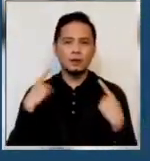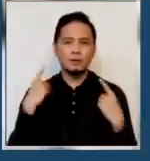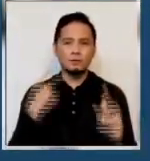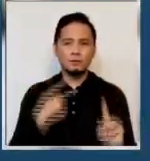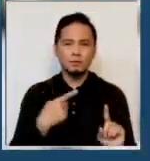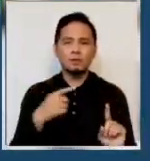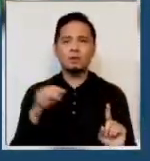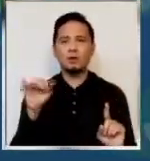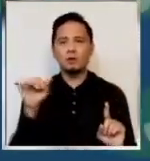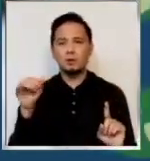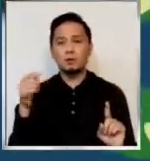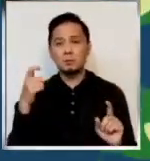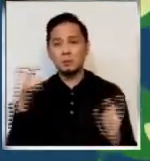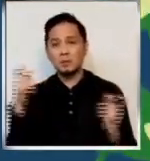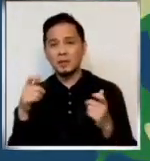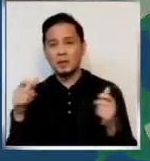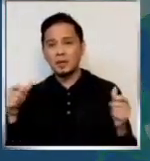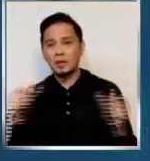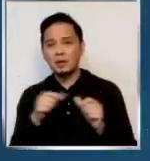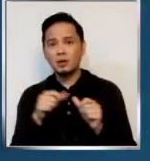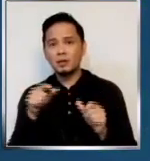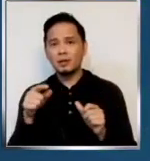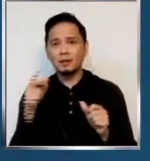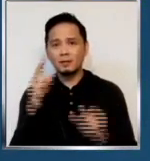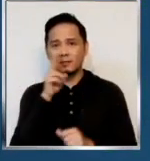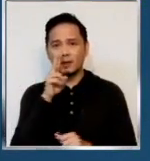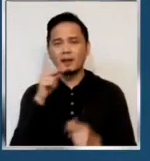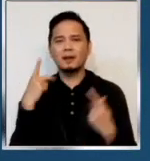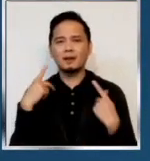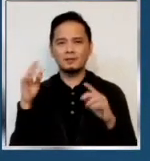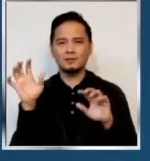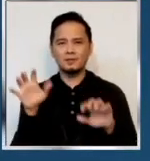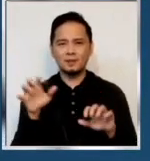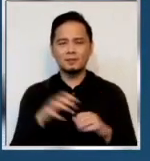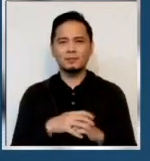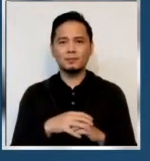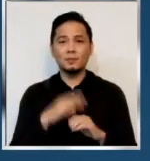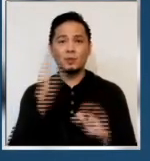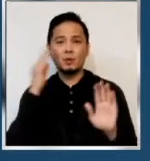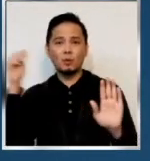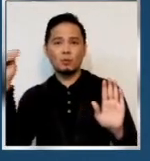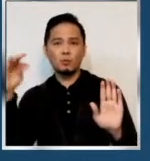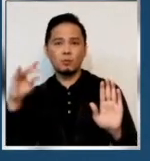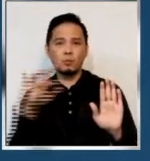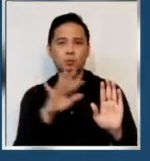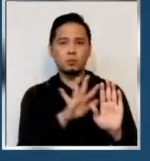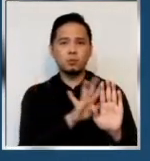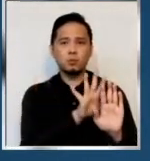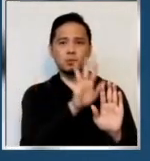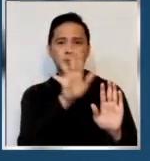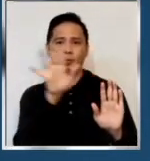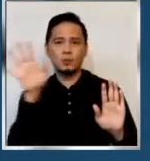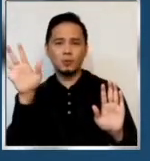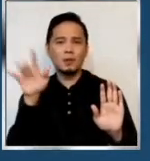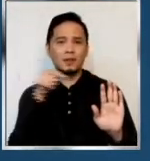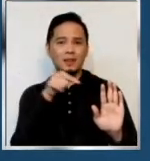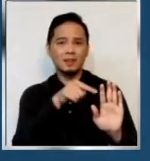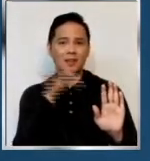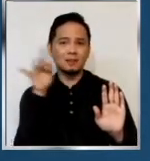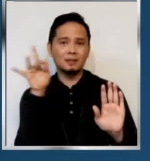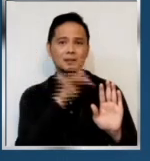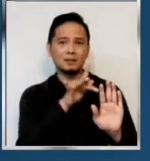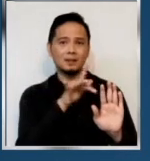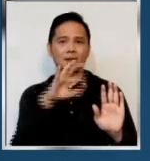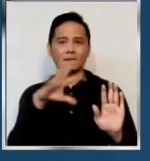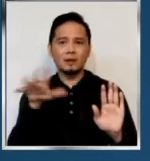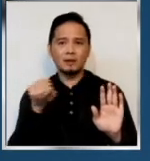ng Visayas. Apektado naman ang malakas na Amihan ng alon sa mga baybayin ng Cagayan Valley, Ilocos Region, maging